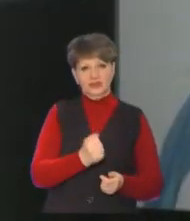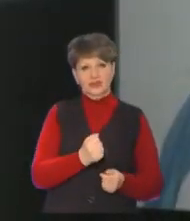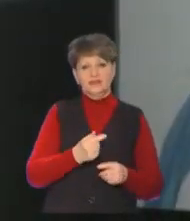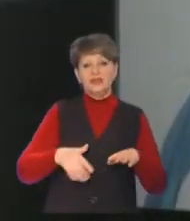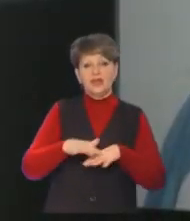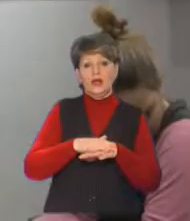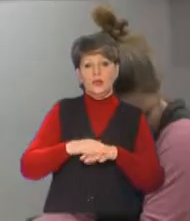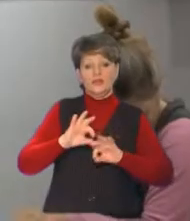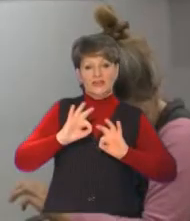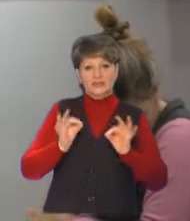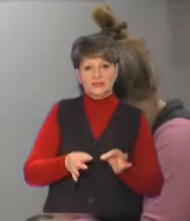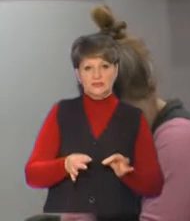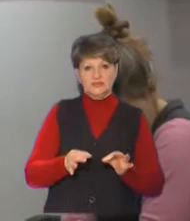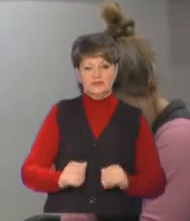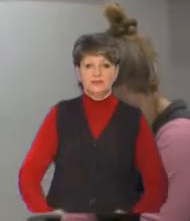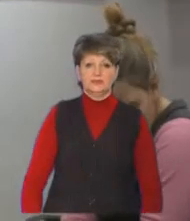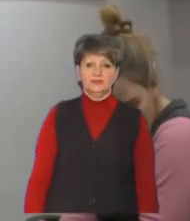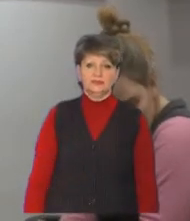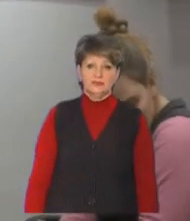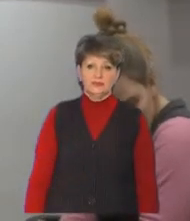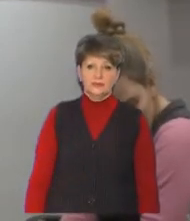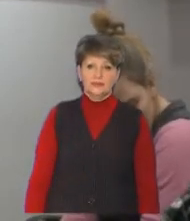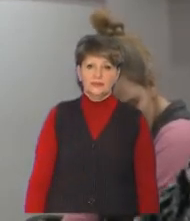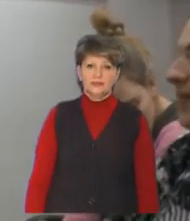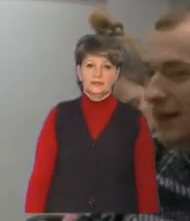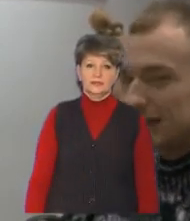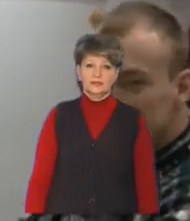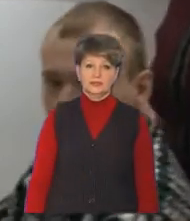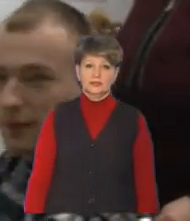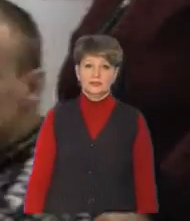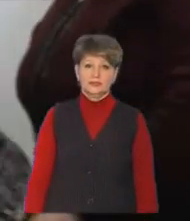тижня у галереї народного мистецтва. Тетяна Недбайло, Микола Назарчук, Черкаська служба новин.